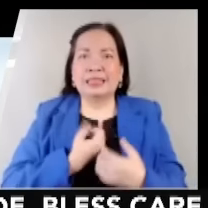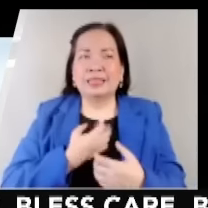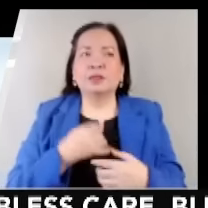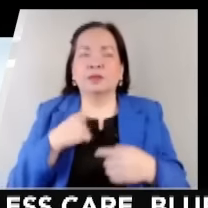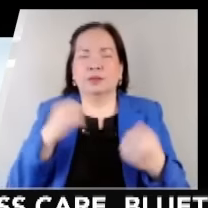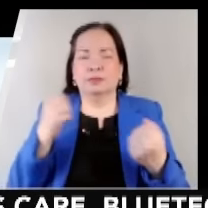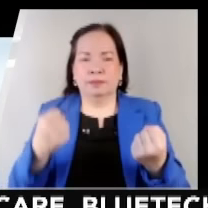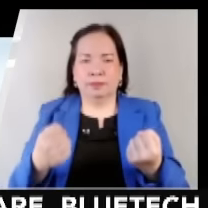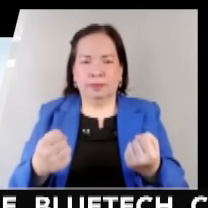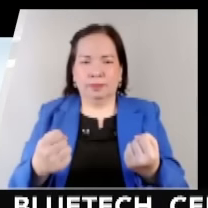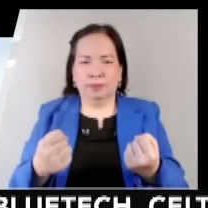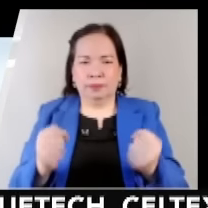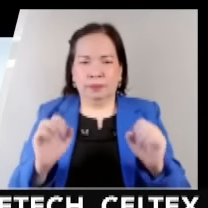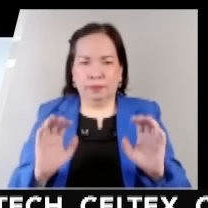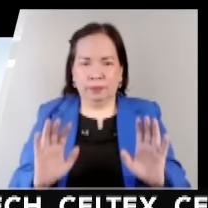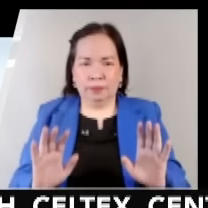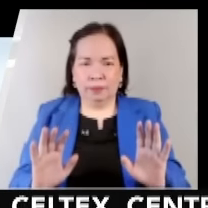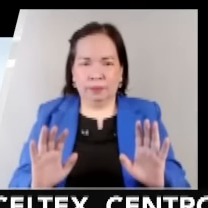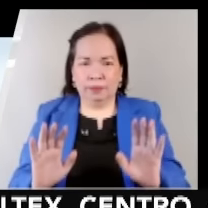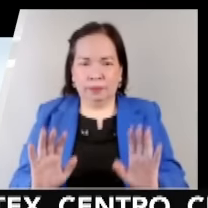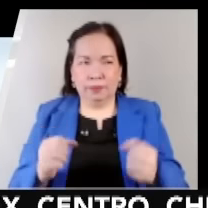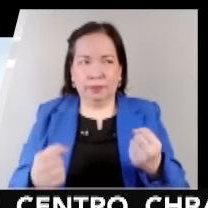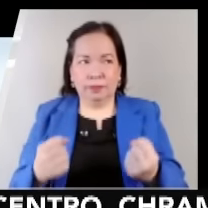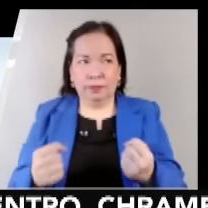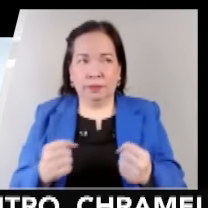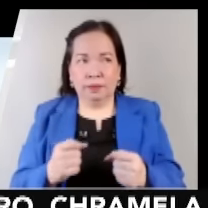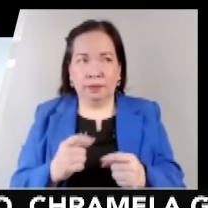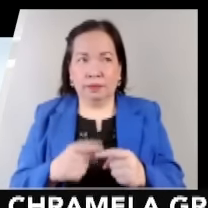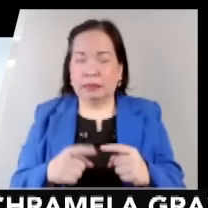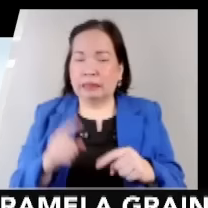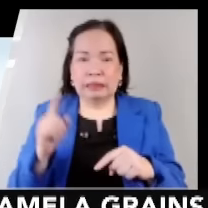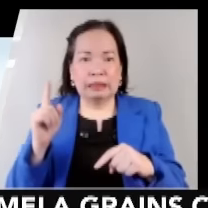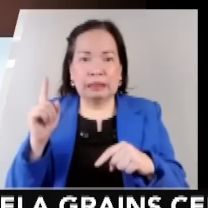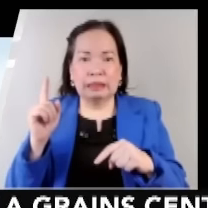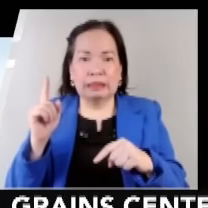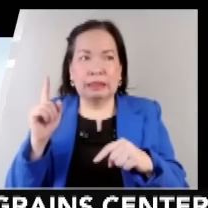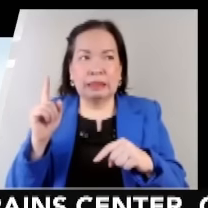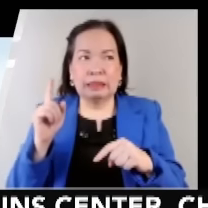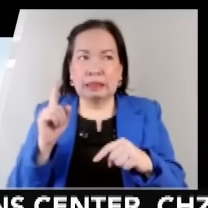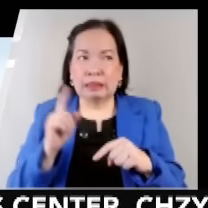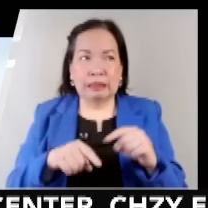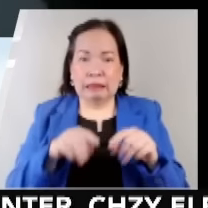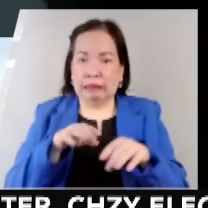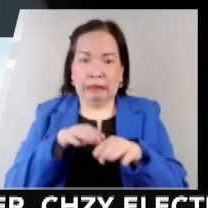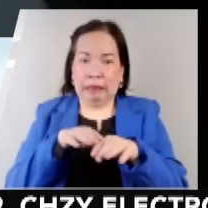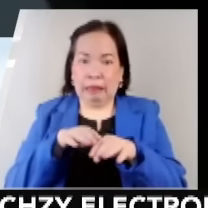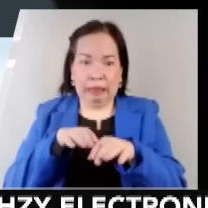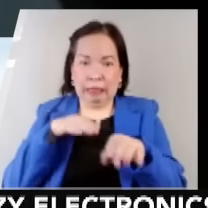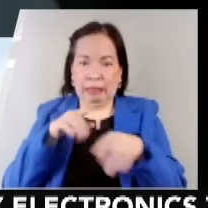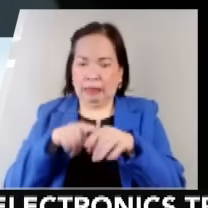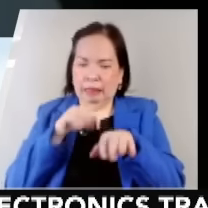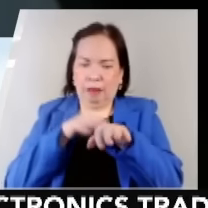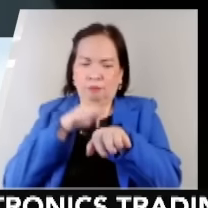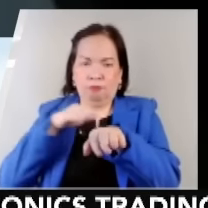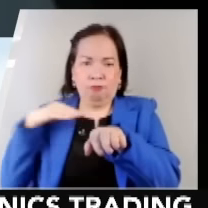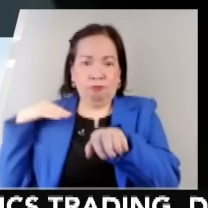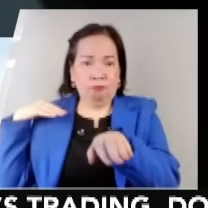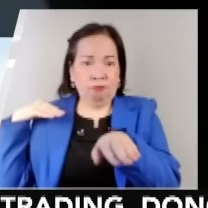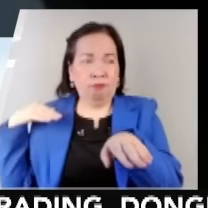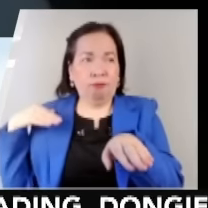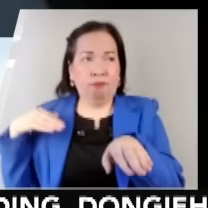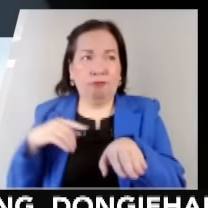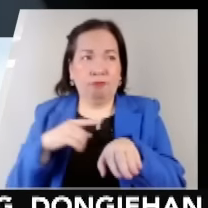naman pero si John hindi na raw makaatras ang dami pong sasakyan sa likod natingnan ko na rin po yung daanan Pagkakita ko po may guard Roll sa may